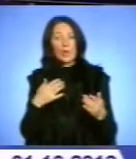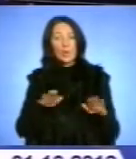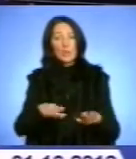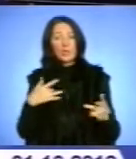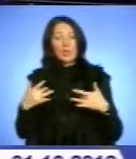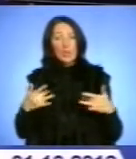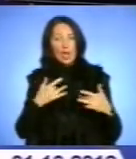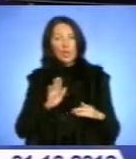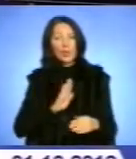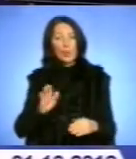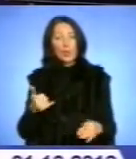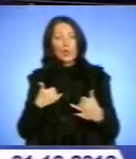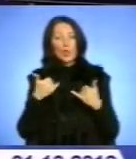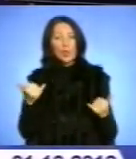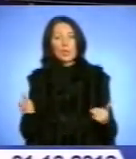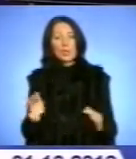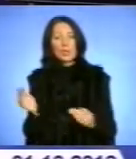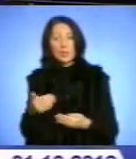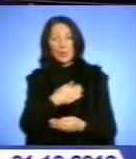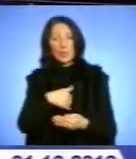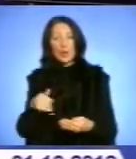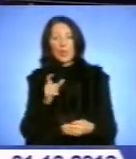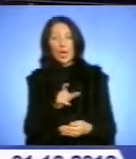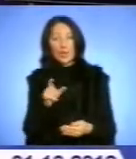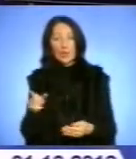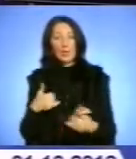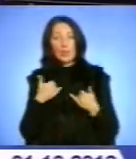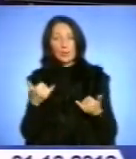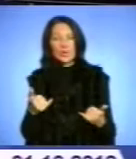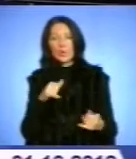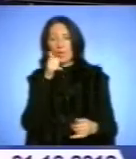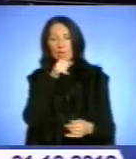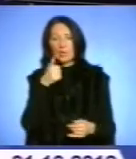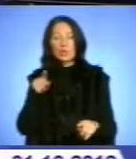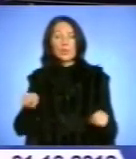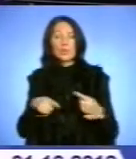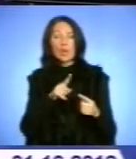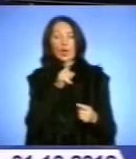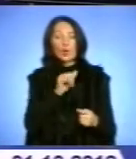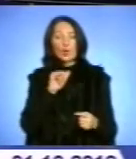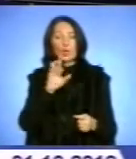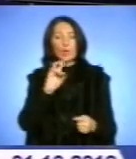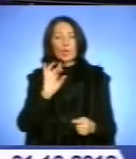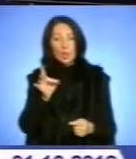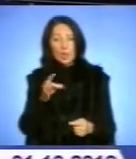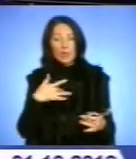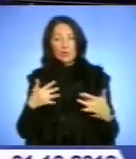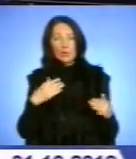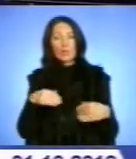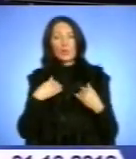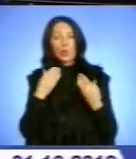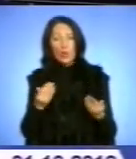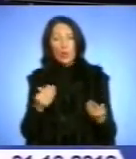театру відбудеться урочисте зібрання громадськості, присвячене річниці створення ЗУНР. Концерт програму подарують майстри